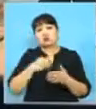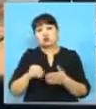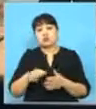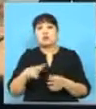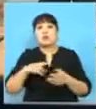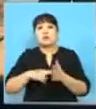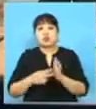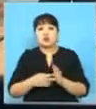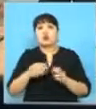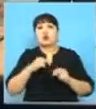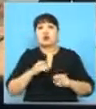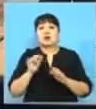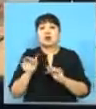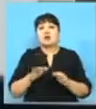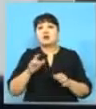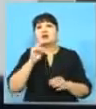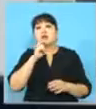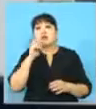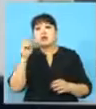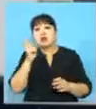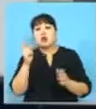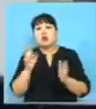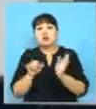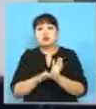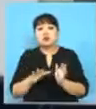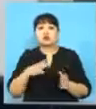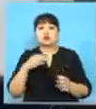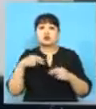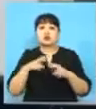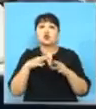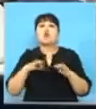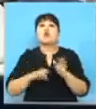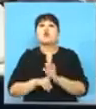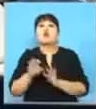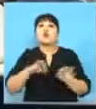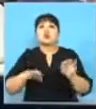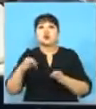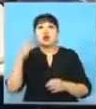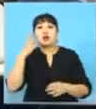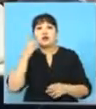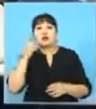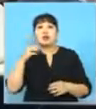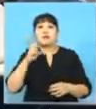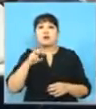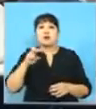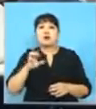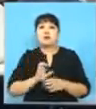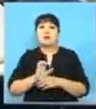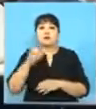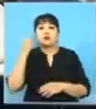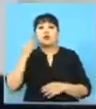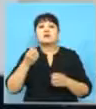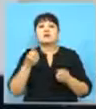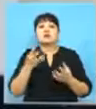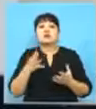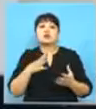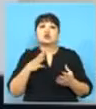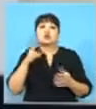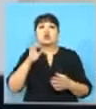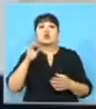Также планируются наработки по энергосберегающим технологиям. В рамках пилотного проекта алматинская компания «Балхан» отправила в Актюбе несколько